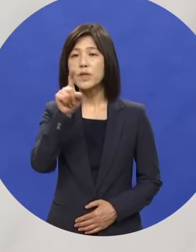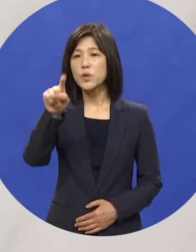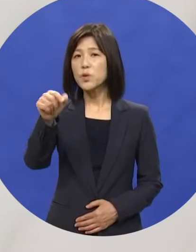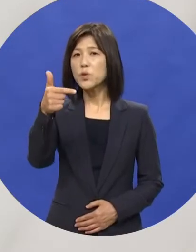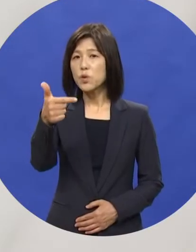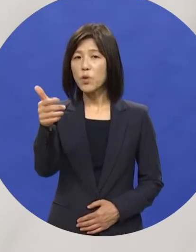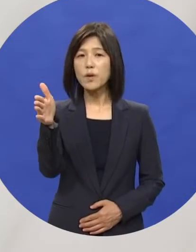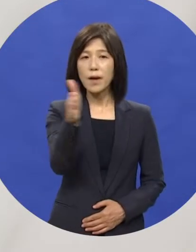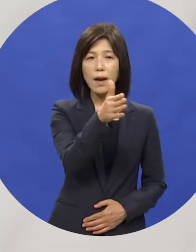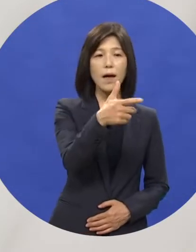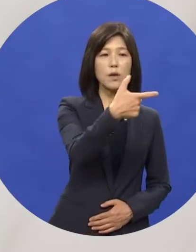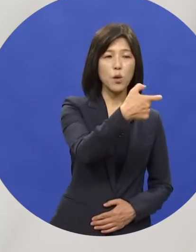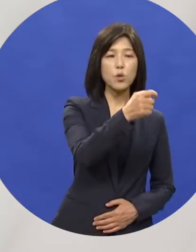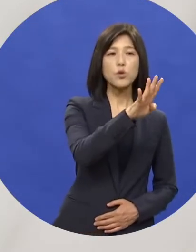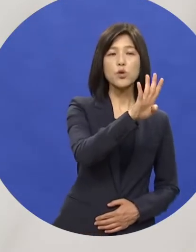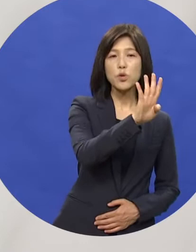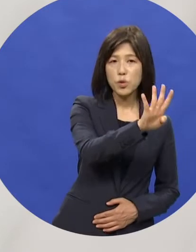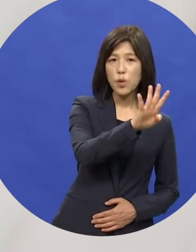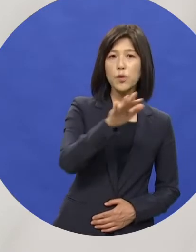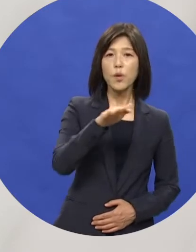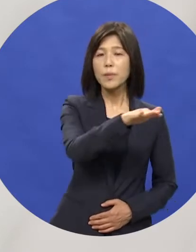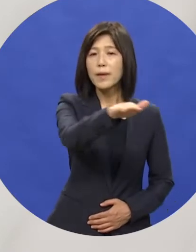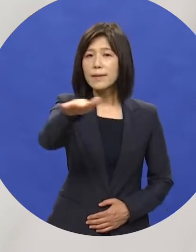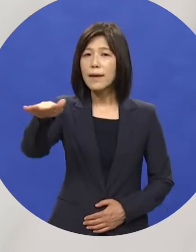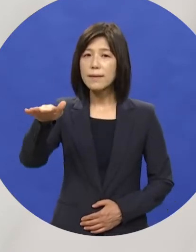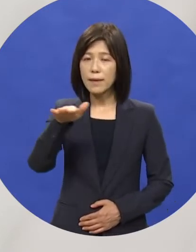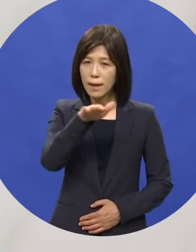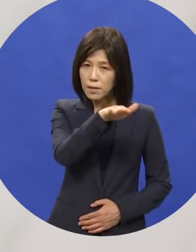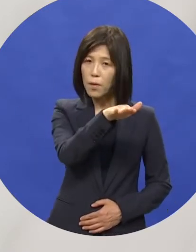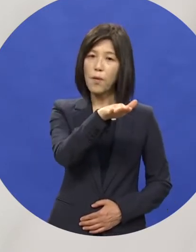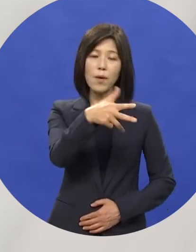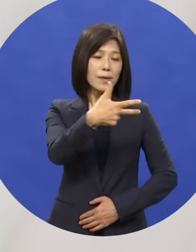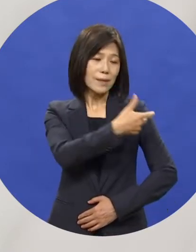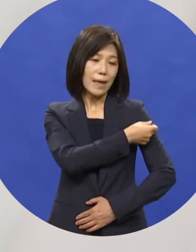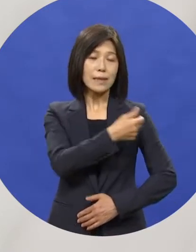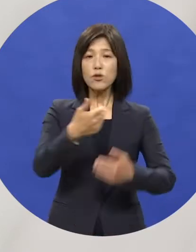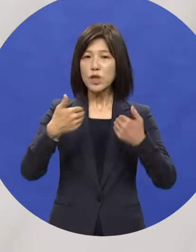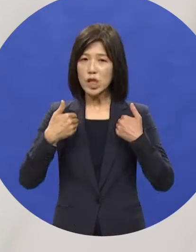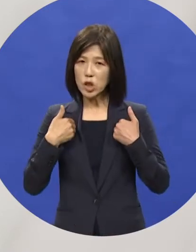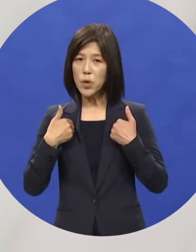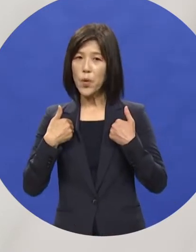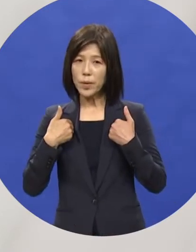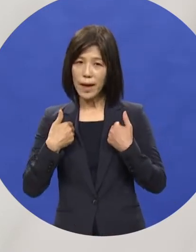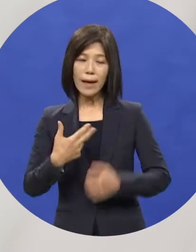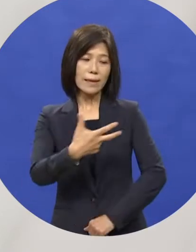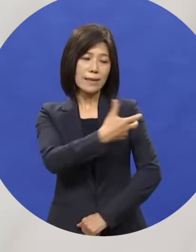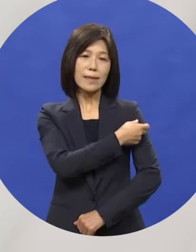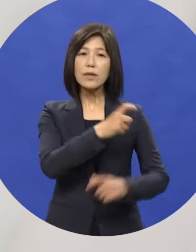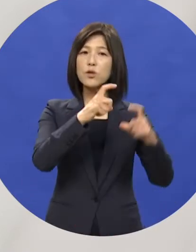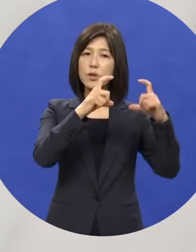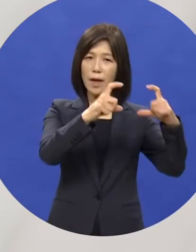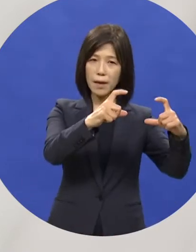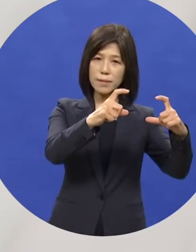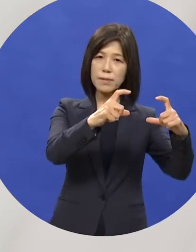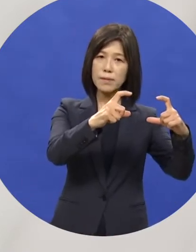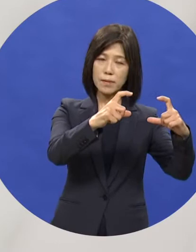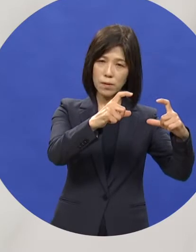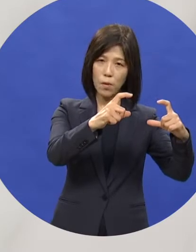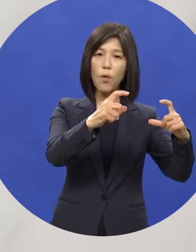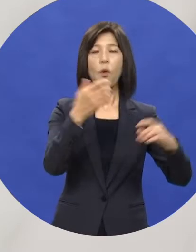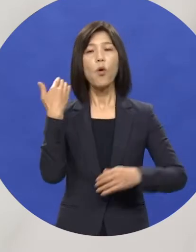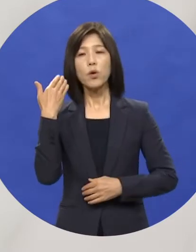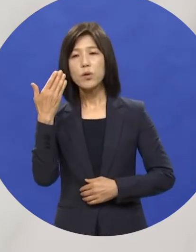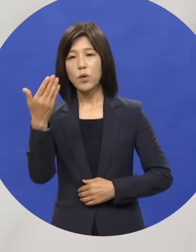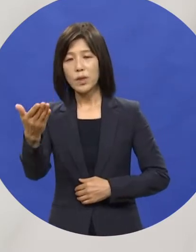16歳から64歳の区民の皆さんへのワクチン接種に必要な接種券、クーポン